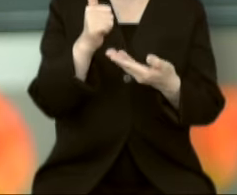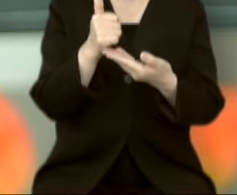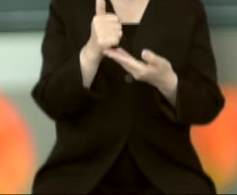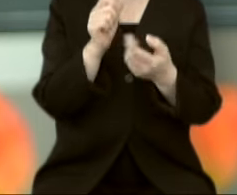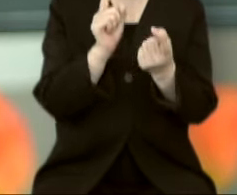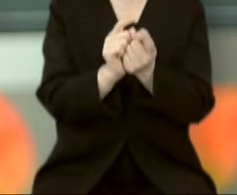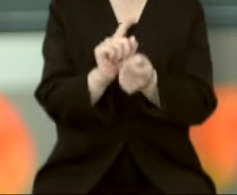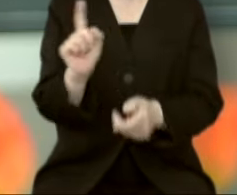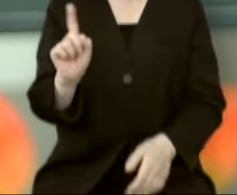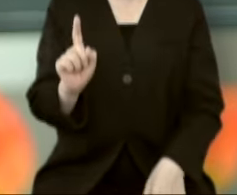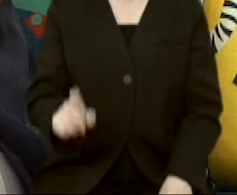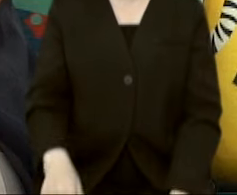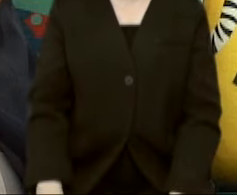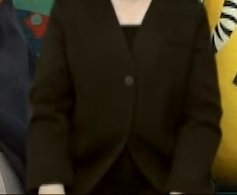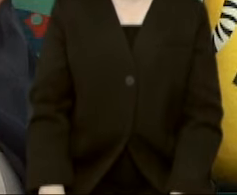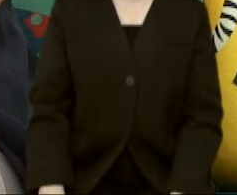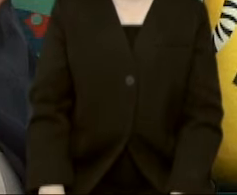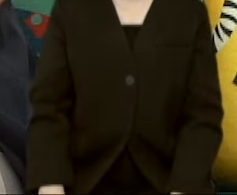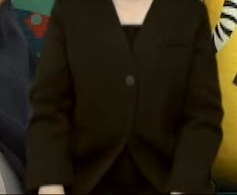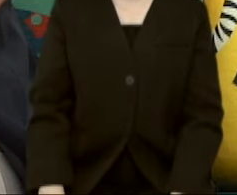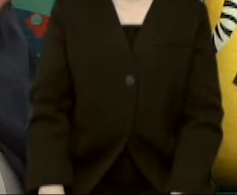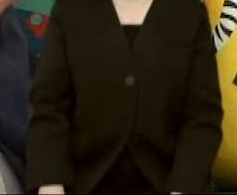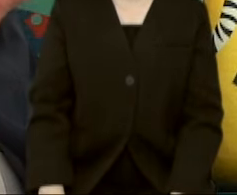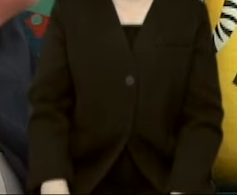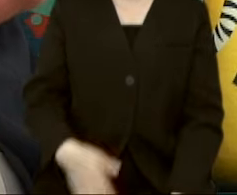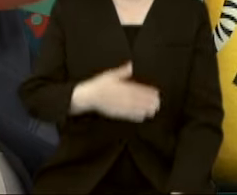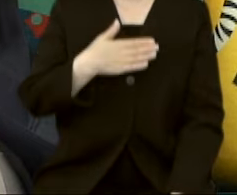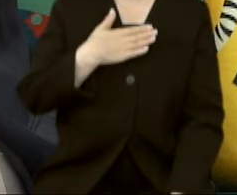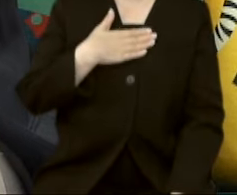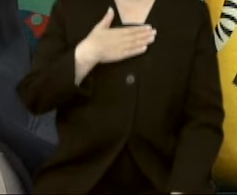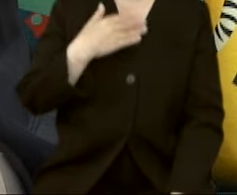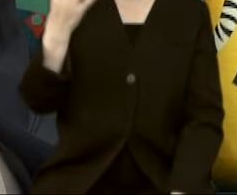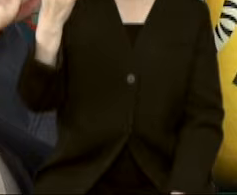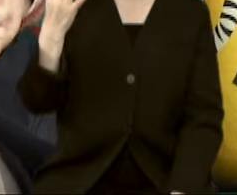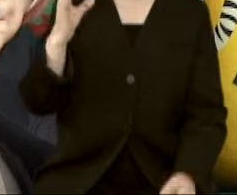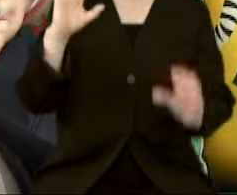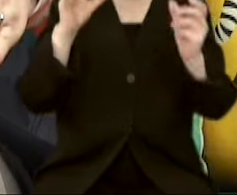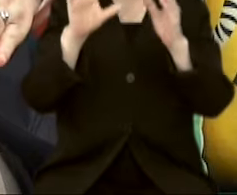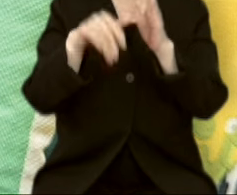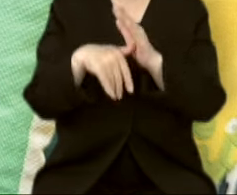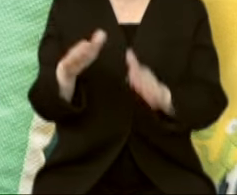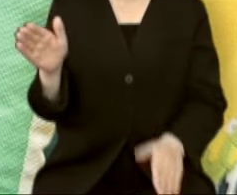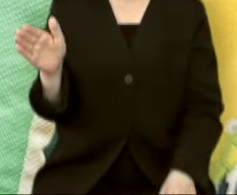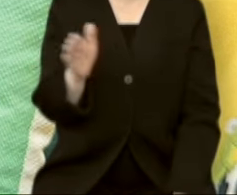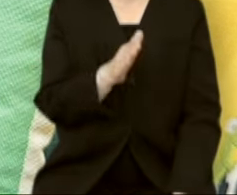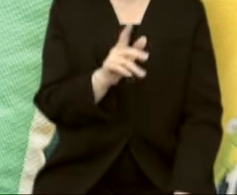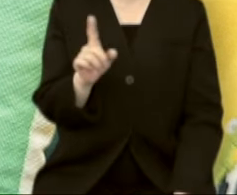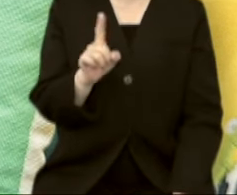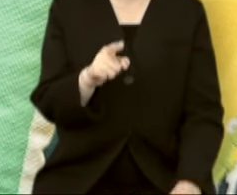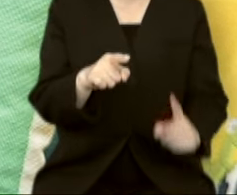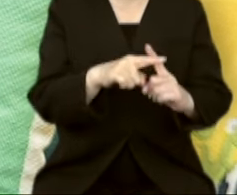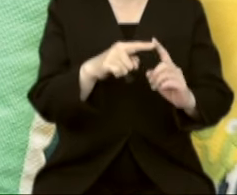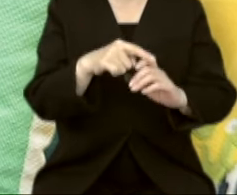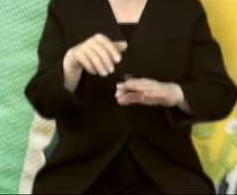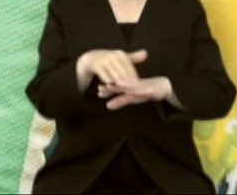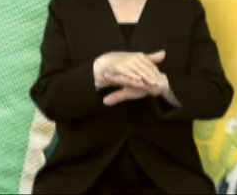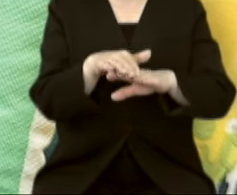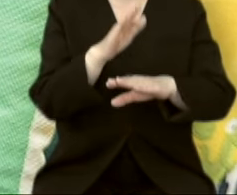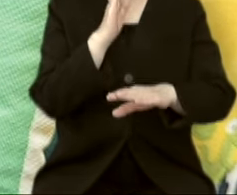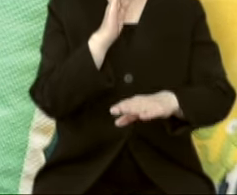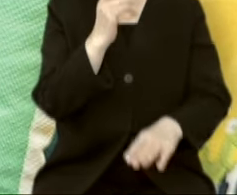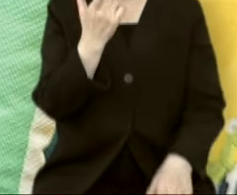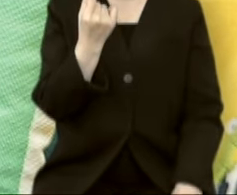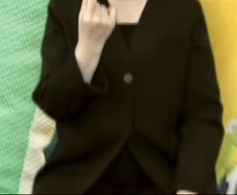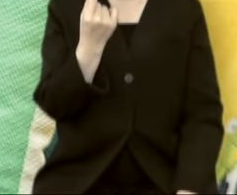하나님을 만나셨을까요? 저는 원래 어렸을 때부터 교회를 다니기 시작을 했어요.